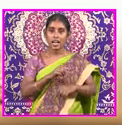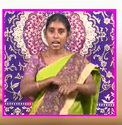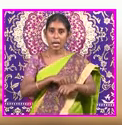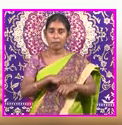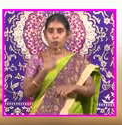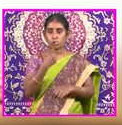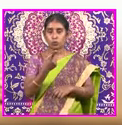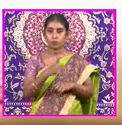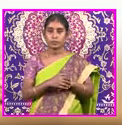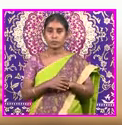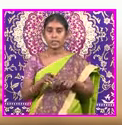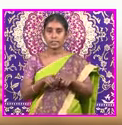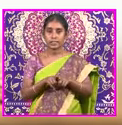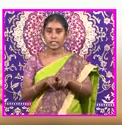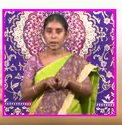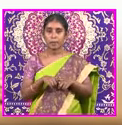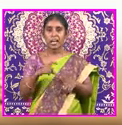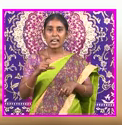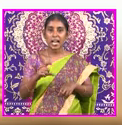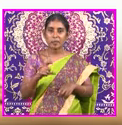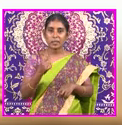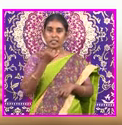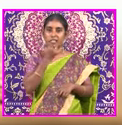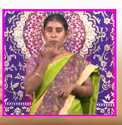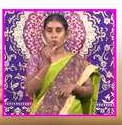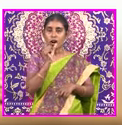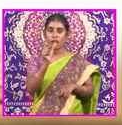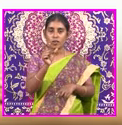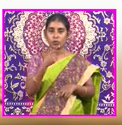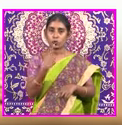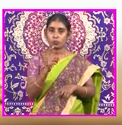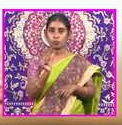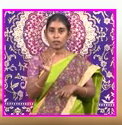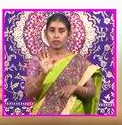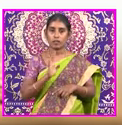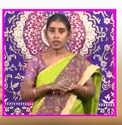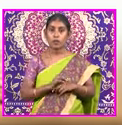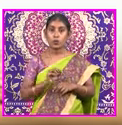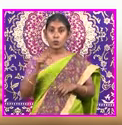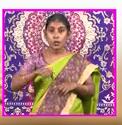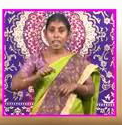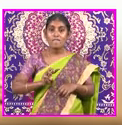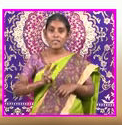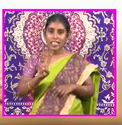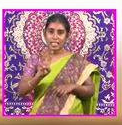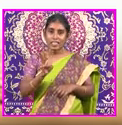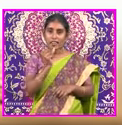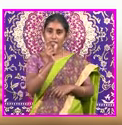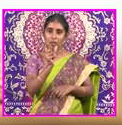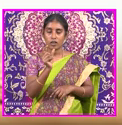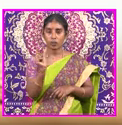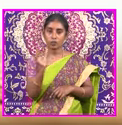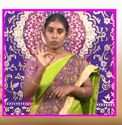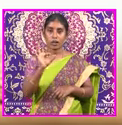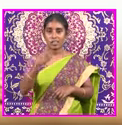காலநிலைன்னு சொல்கிறோம். எனவே கிளைமேட்ன்றது தவறான வார்த்தை. இன்றைய வானிலை, டுடேஸ் வெதர்னு தான் நம்ம அந்த வார்த்தையை பயன்படுத்துறது